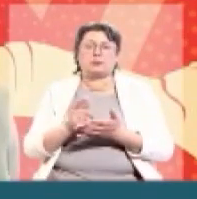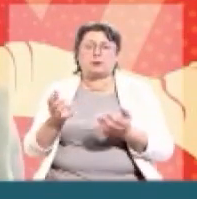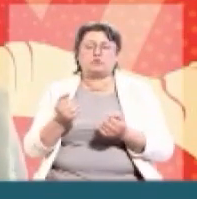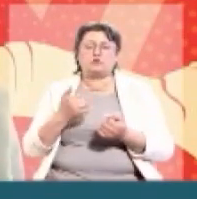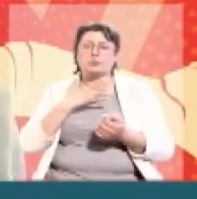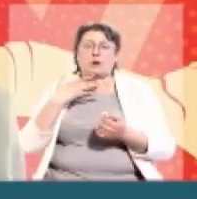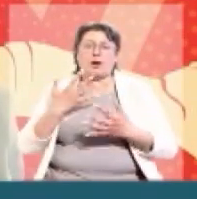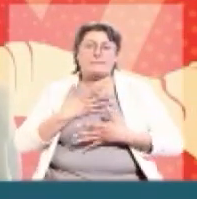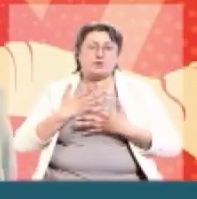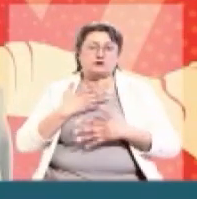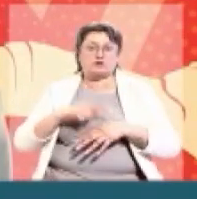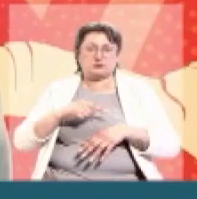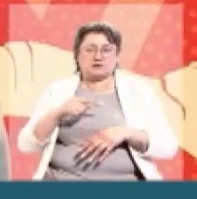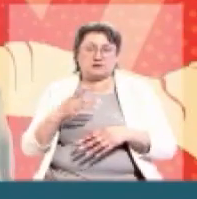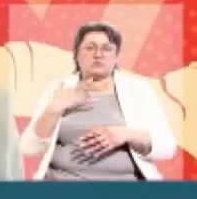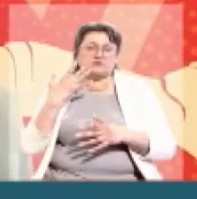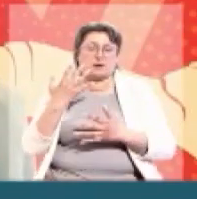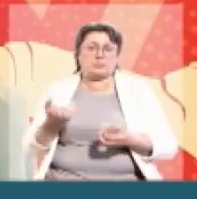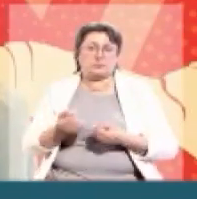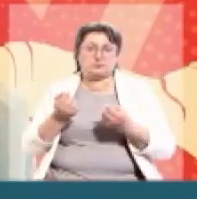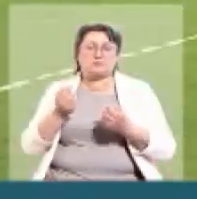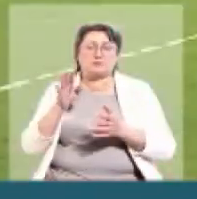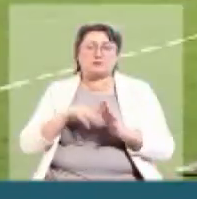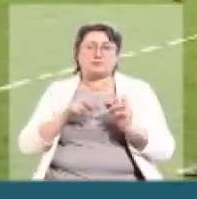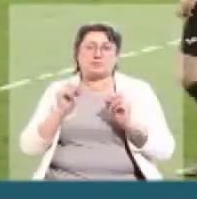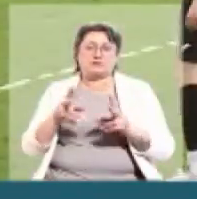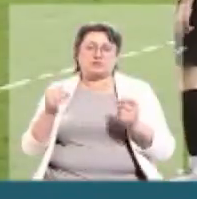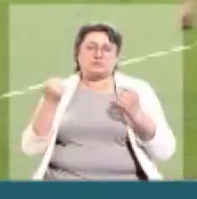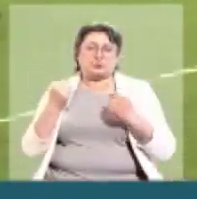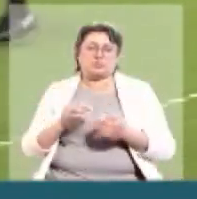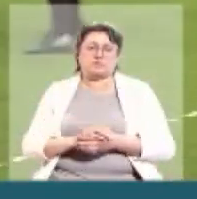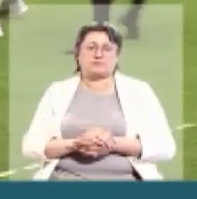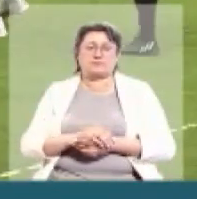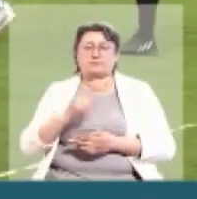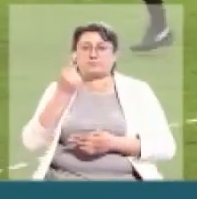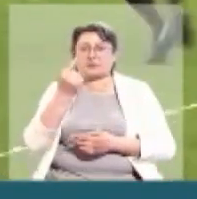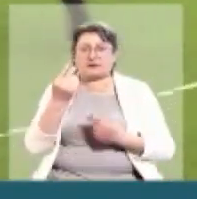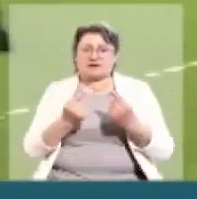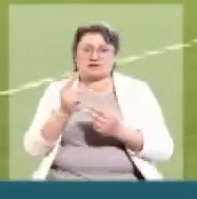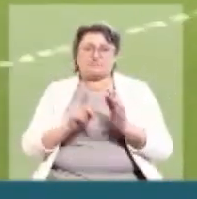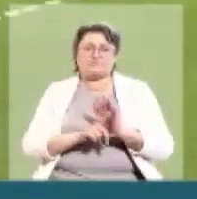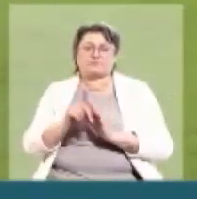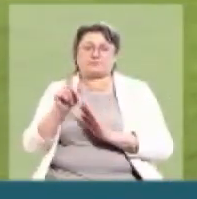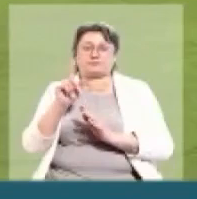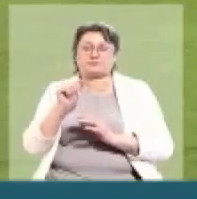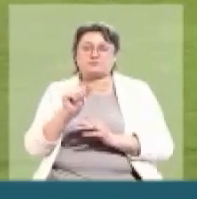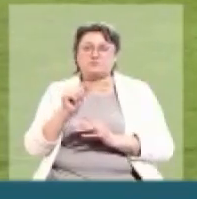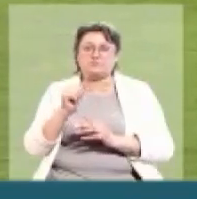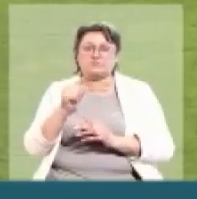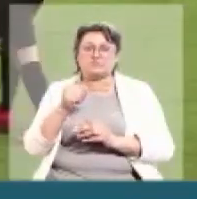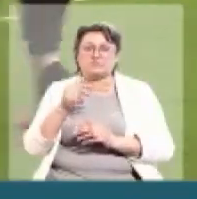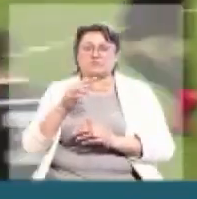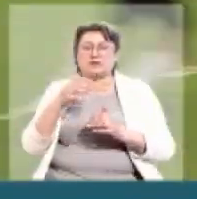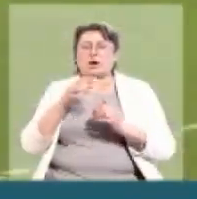жарыстар арқылы салауатты өмір салтын насихаттап, достықты дәріптейміз. Алғашқы ойын Ресейдің Полиметал Санкт-Петербург командасы мен